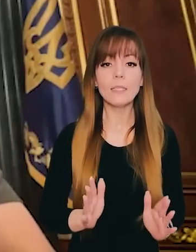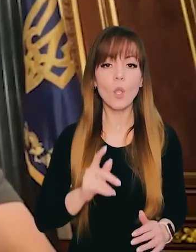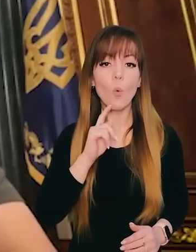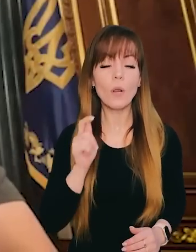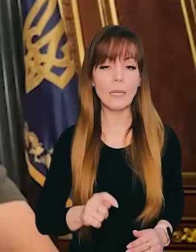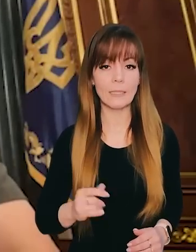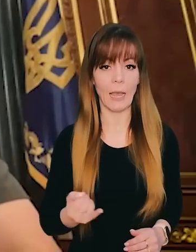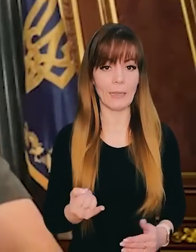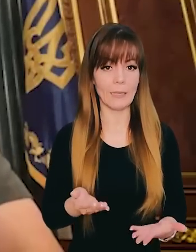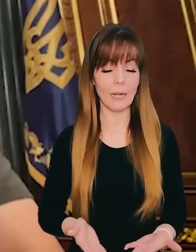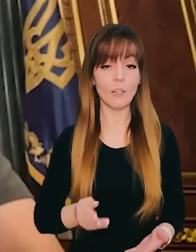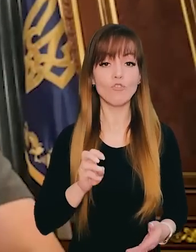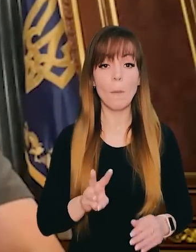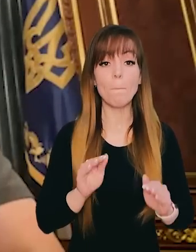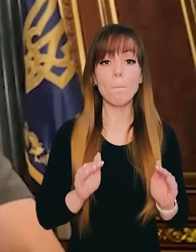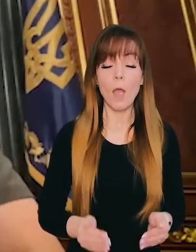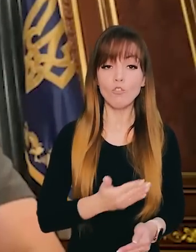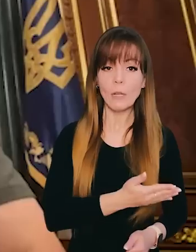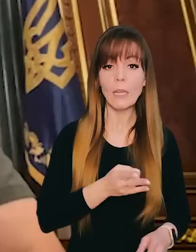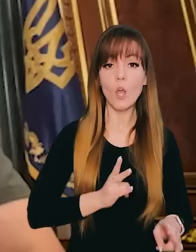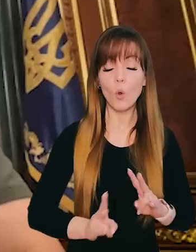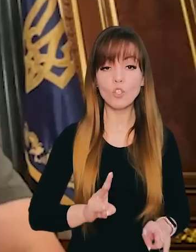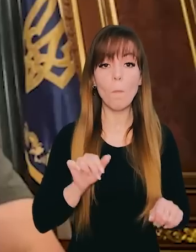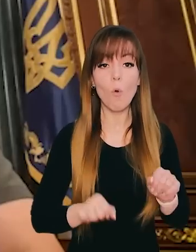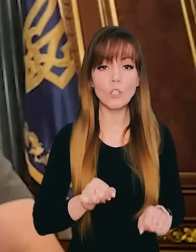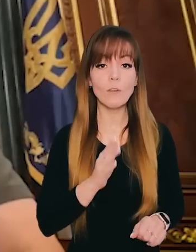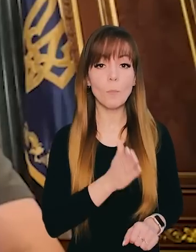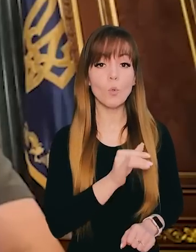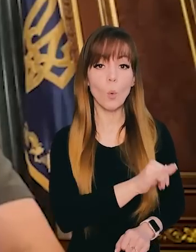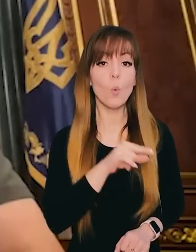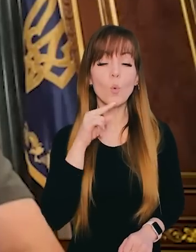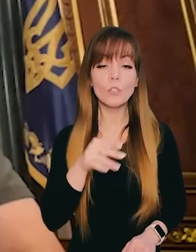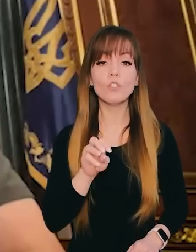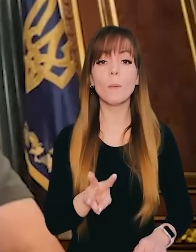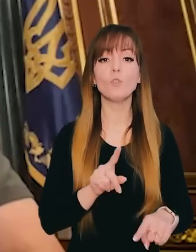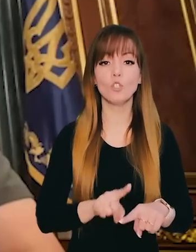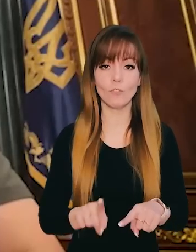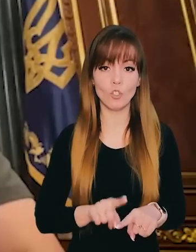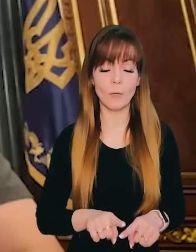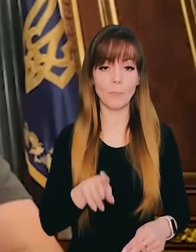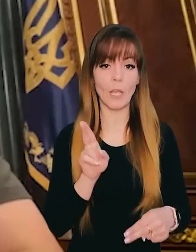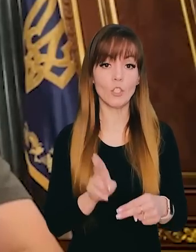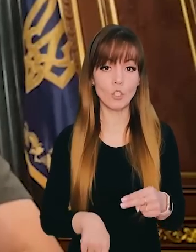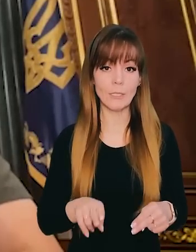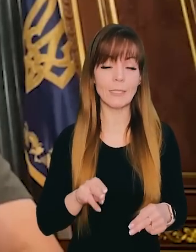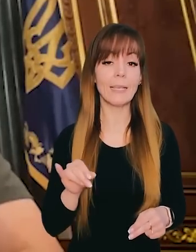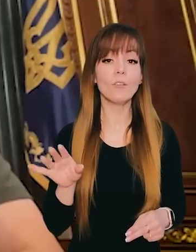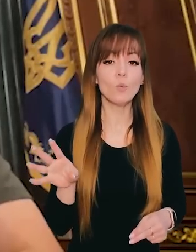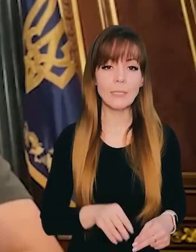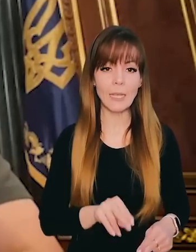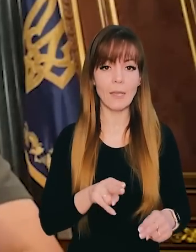тільки український інтереси Чим менше терористичних можливостей буду Росії тим швидше